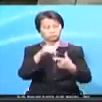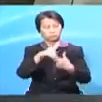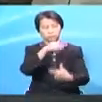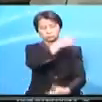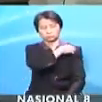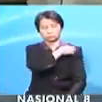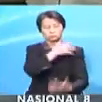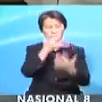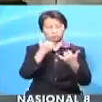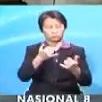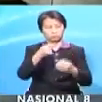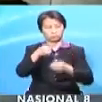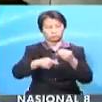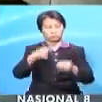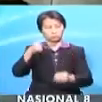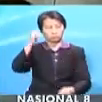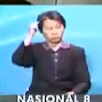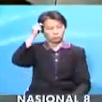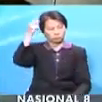tumpuan kita adalah